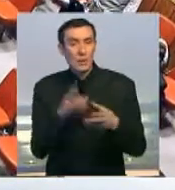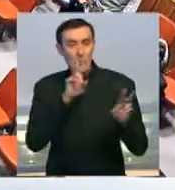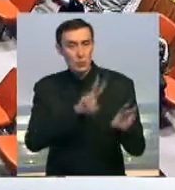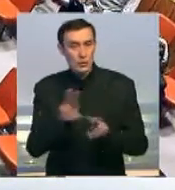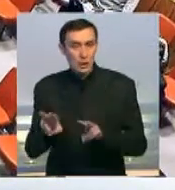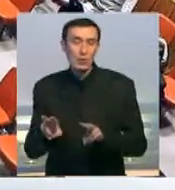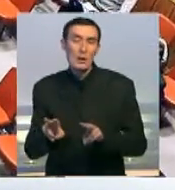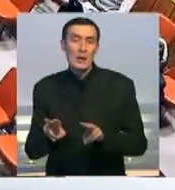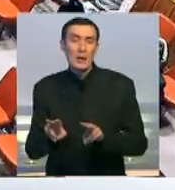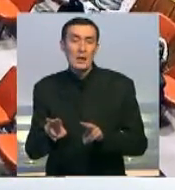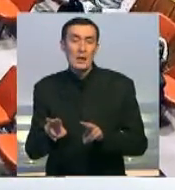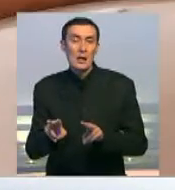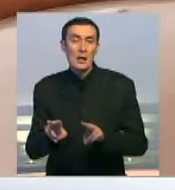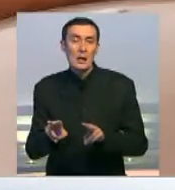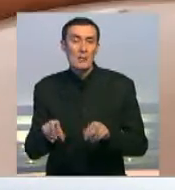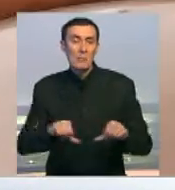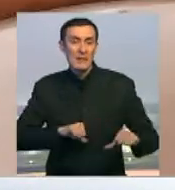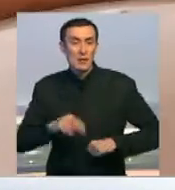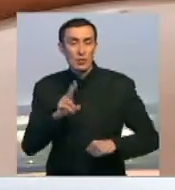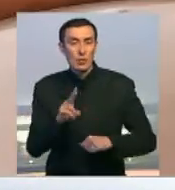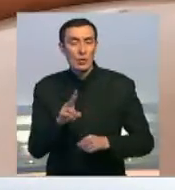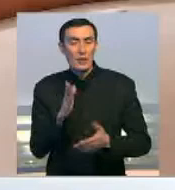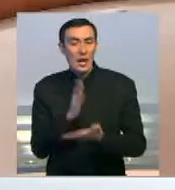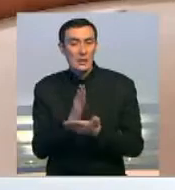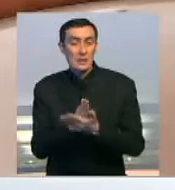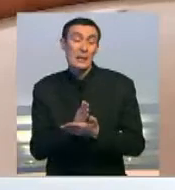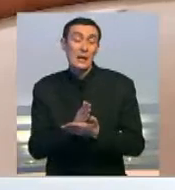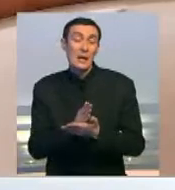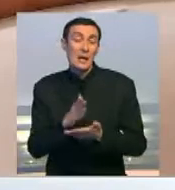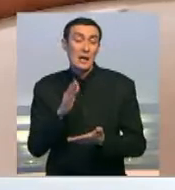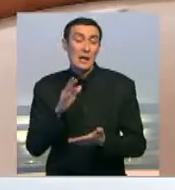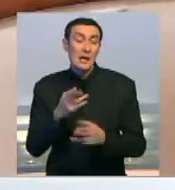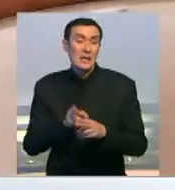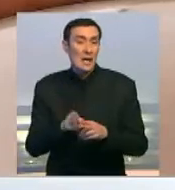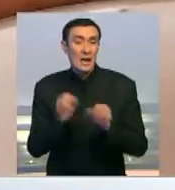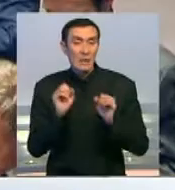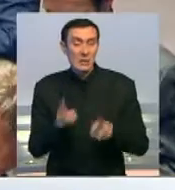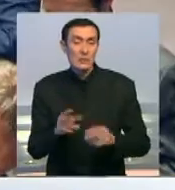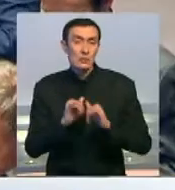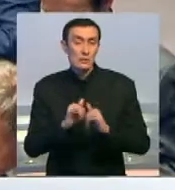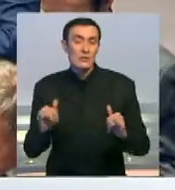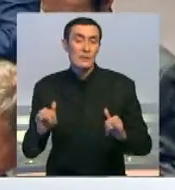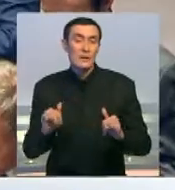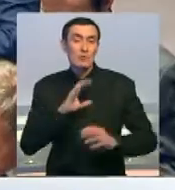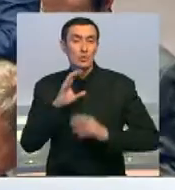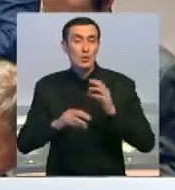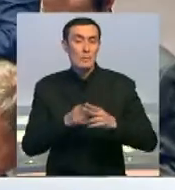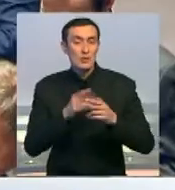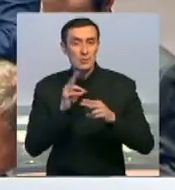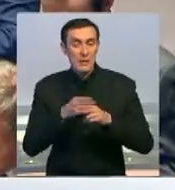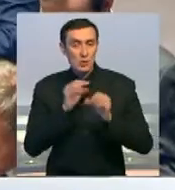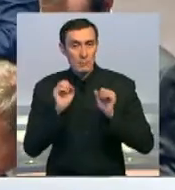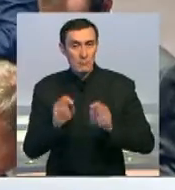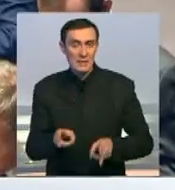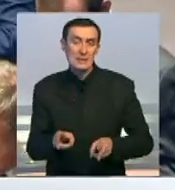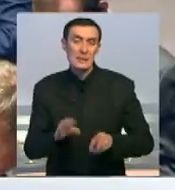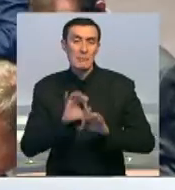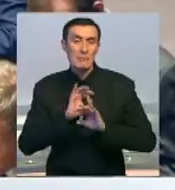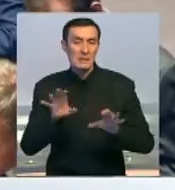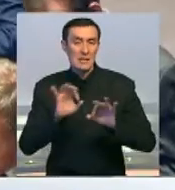наблюдению перемещающимся боевики, представляют собой растущий вызов международной безопасности. По